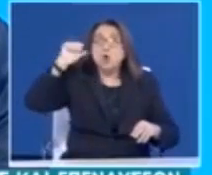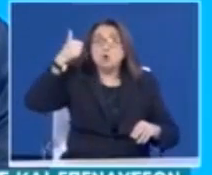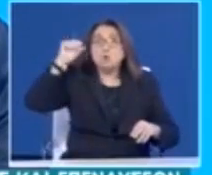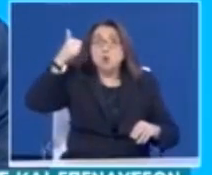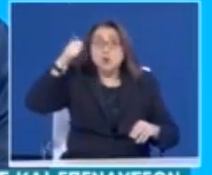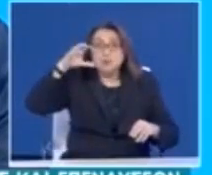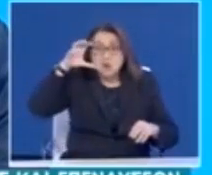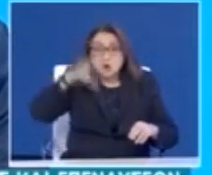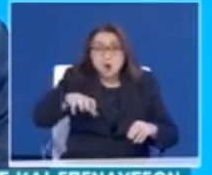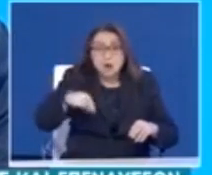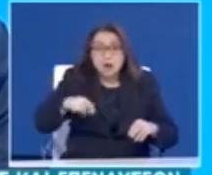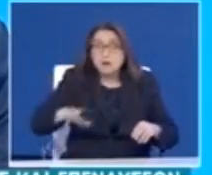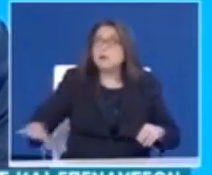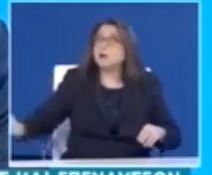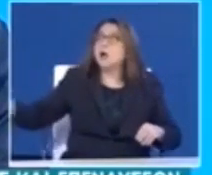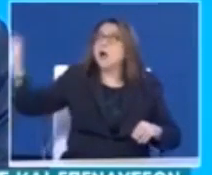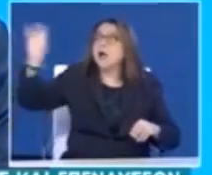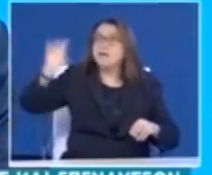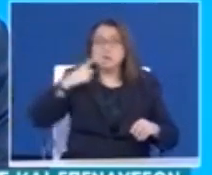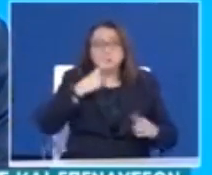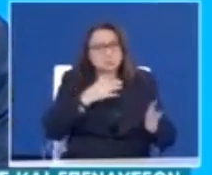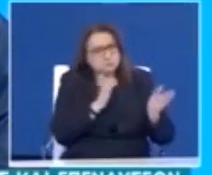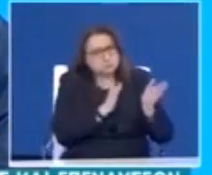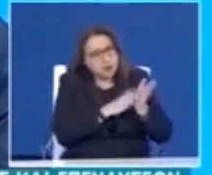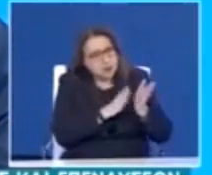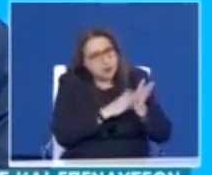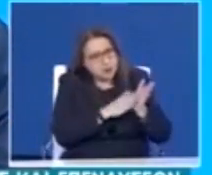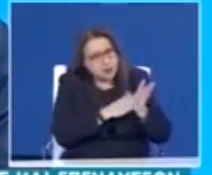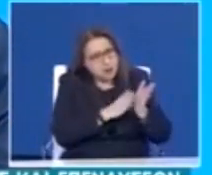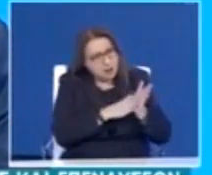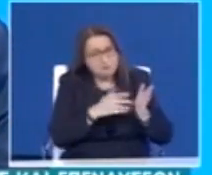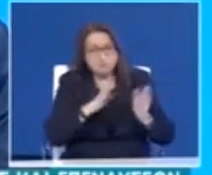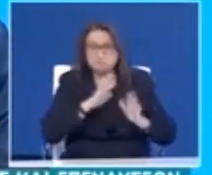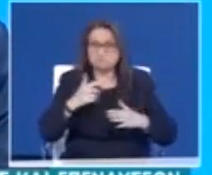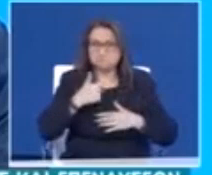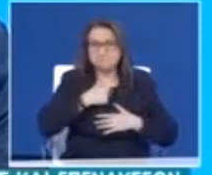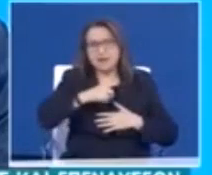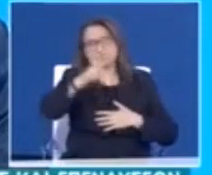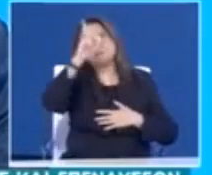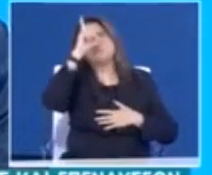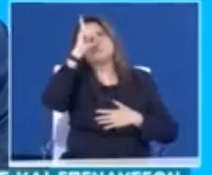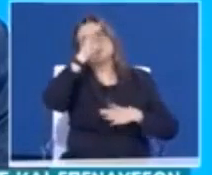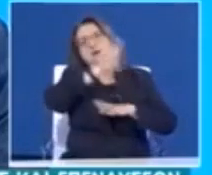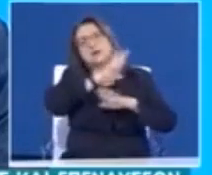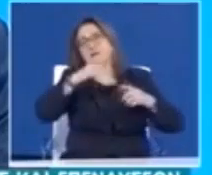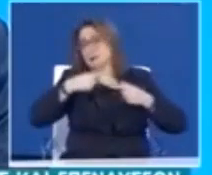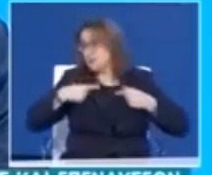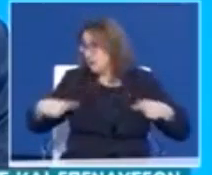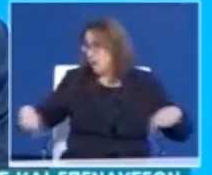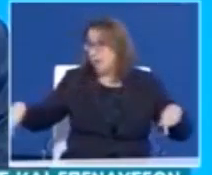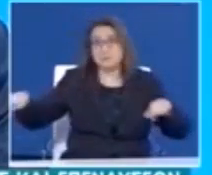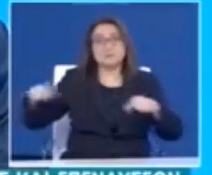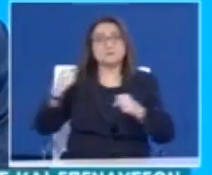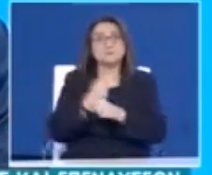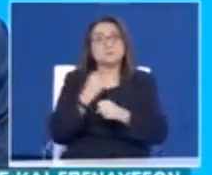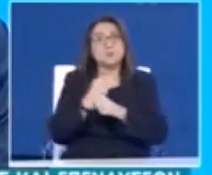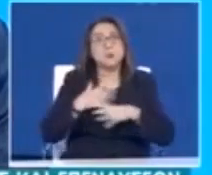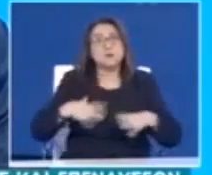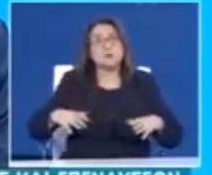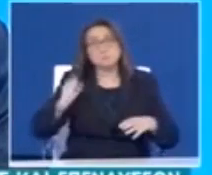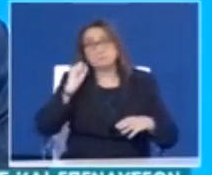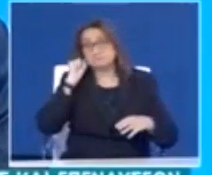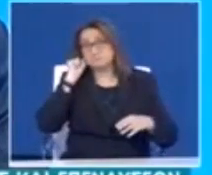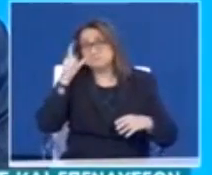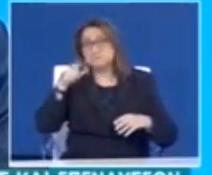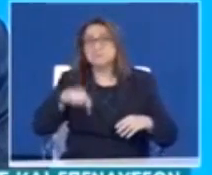που σχεδιάσαμε και μπορώ να σας πω με υπερηφάνεια και ευχαριστώ ιδιαίτερα τους συνεργάτες μου γι' αυτό. Πετύχαμε η Αναπτυξιακή Τράπεζα να γίνει ένα πραγματικό